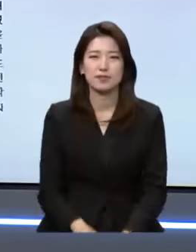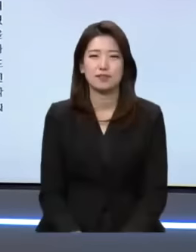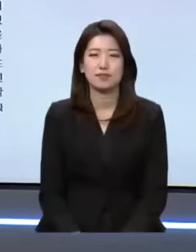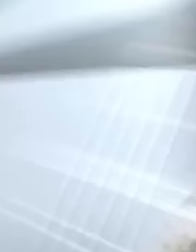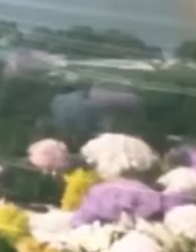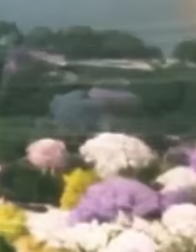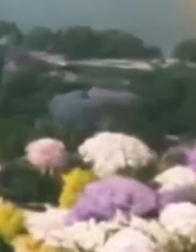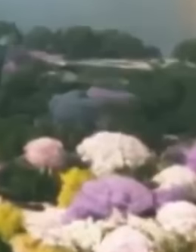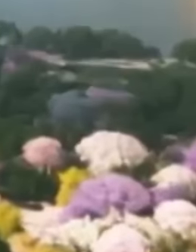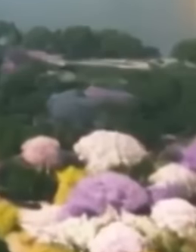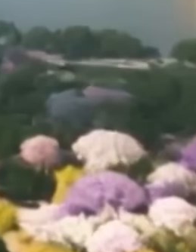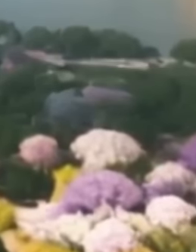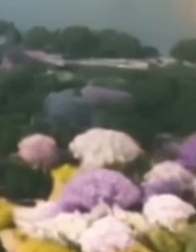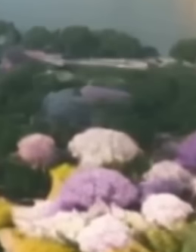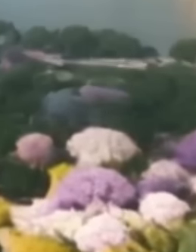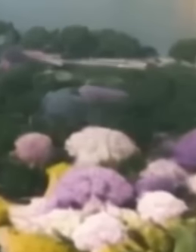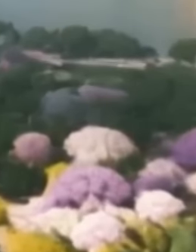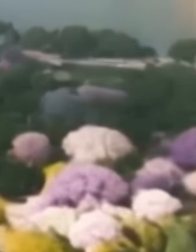말씀이셨어요